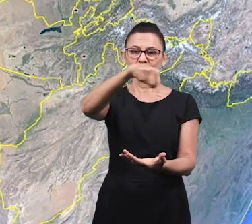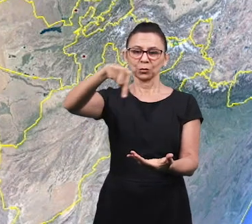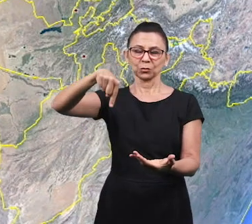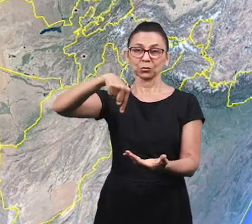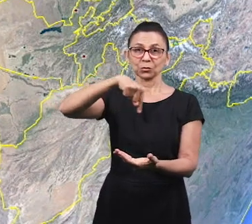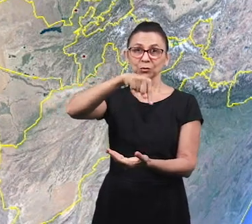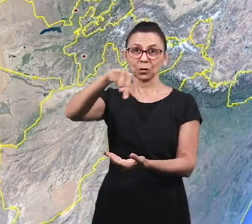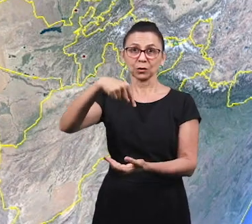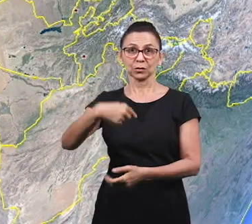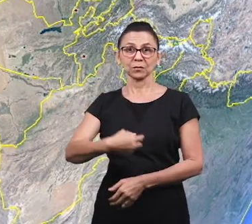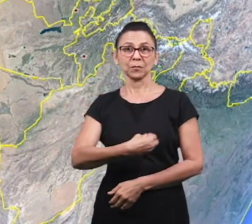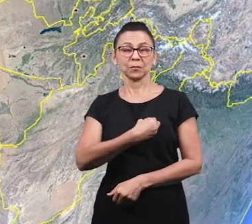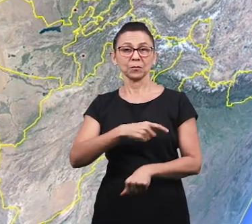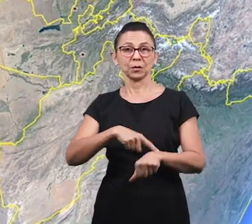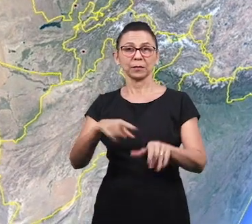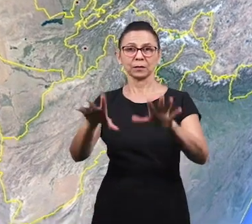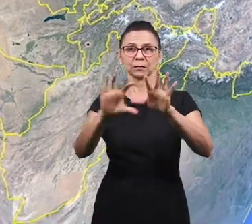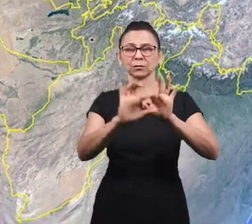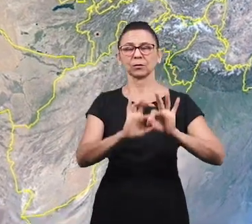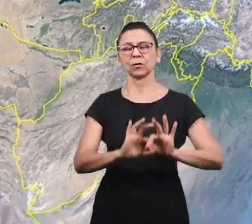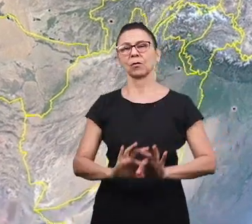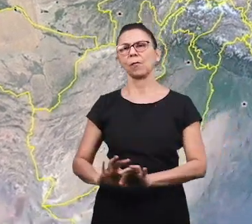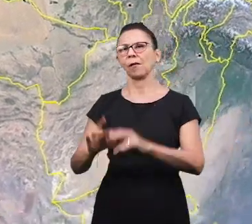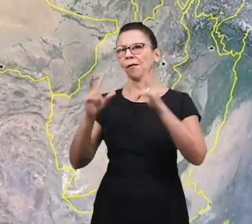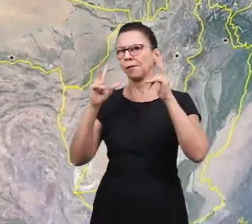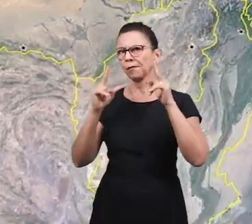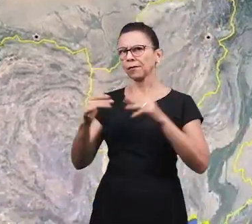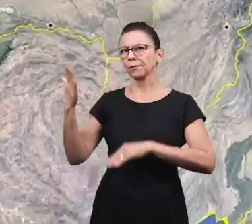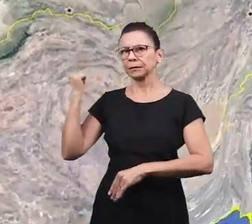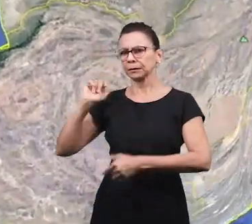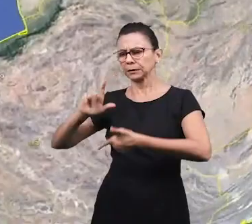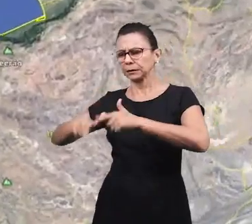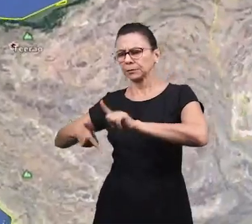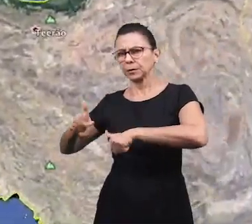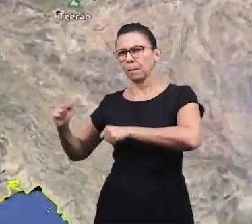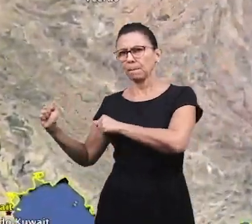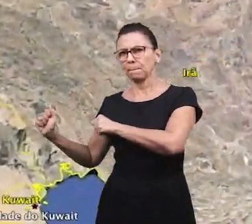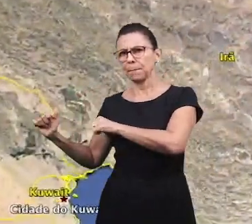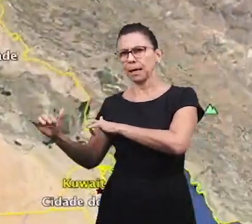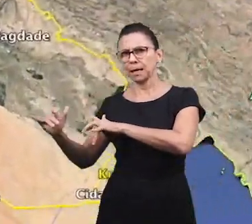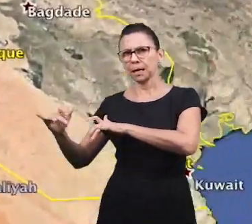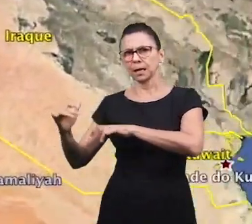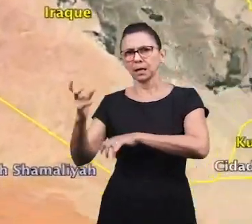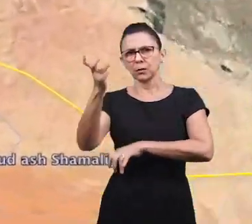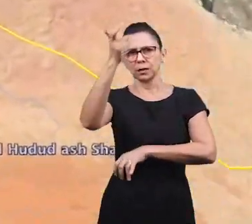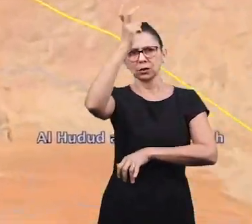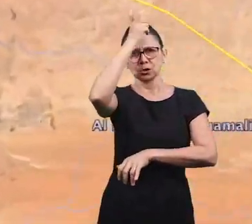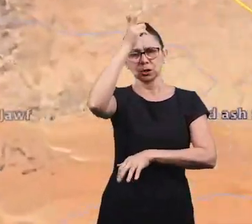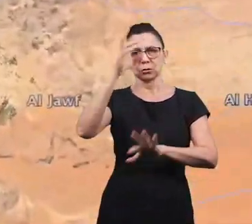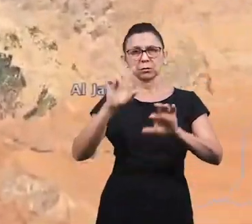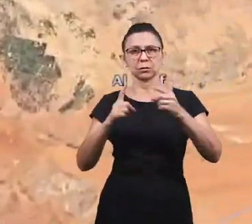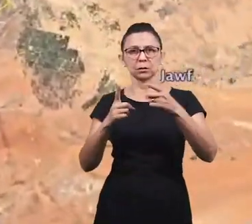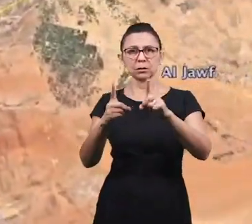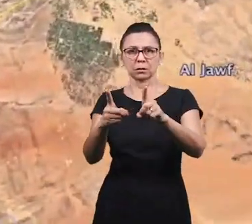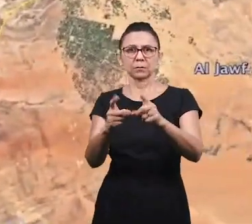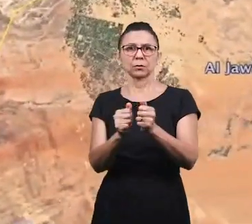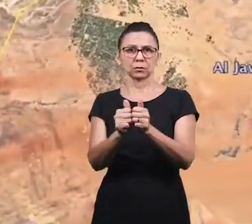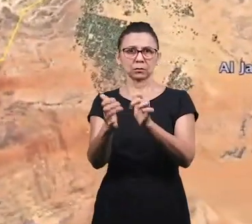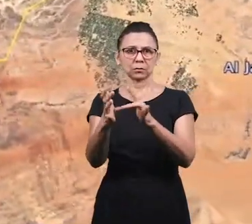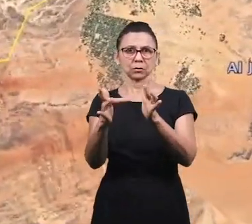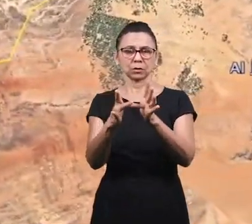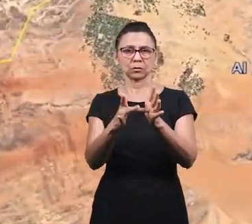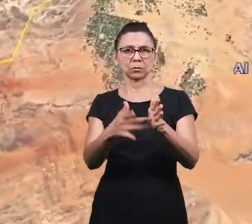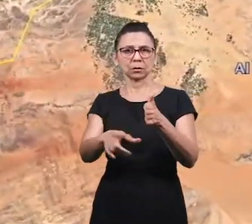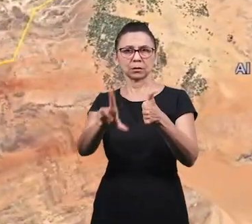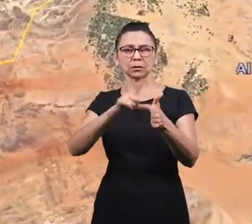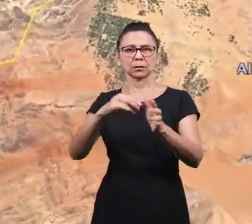vivent un moment d'unité et de communion, comme l'ont vécu les Hébreux à la sortie d'Égypte et les disciples avec le